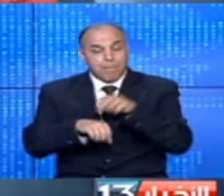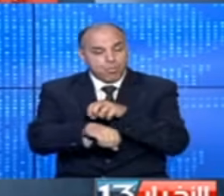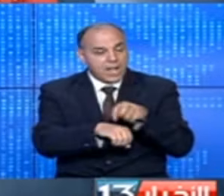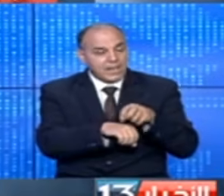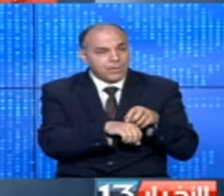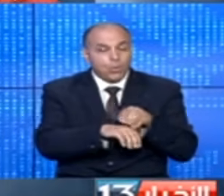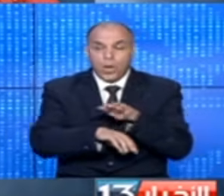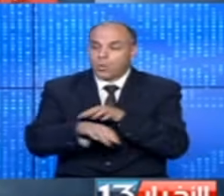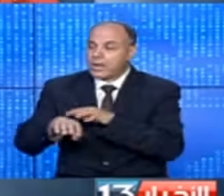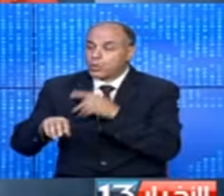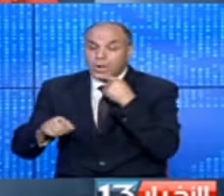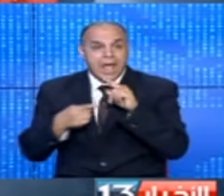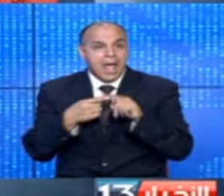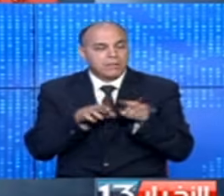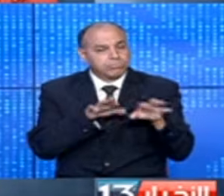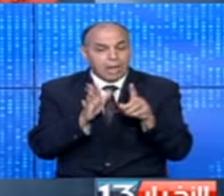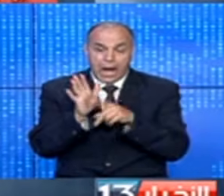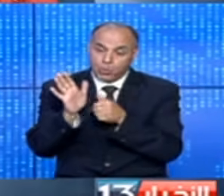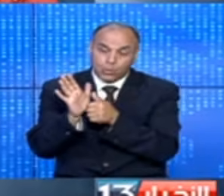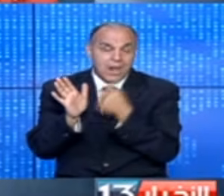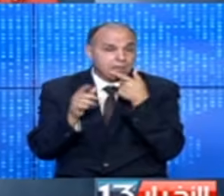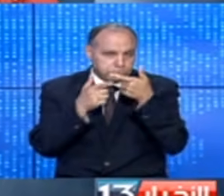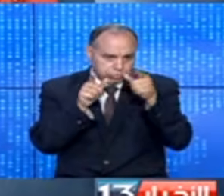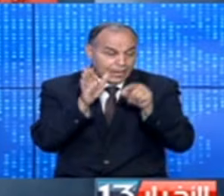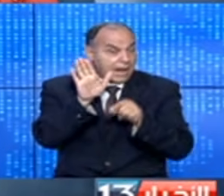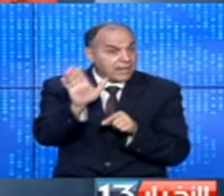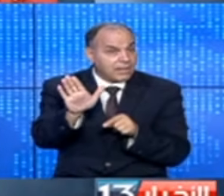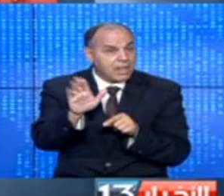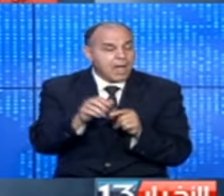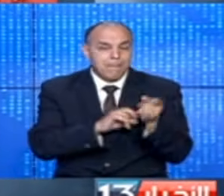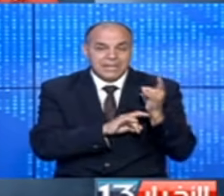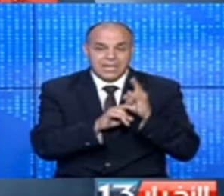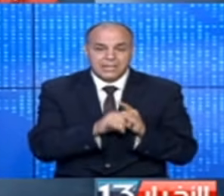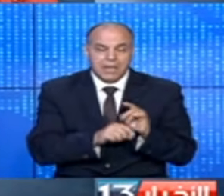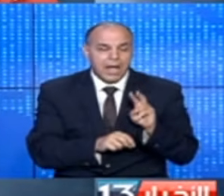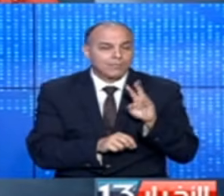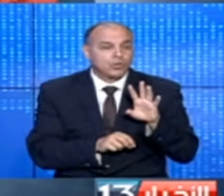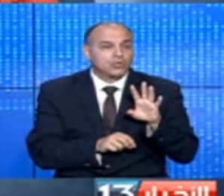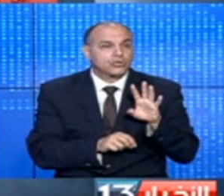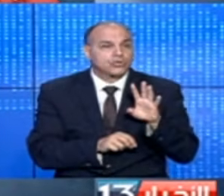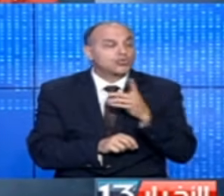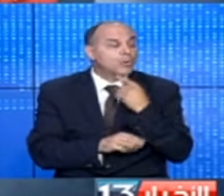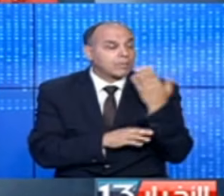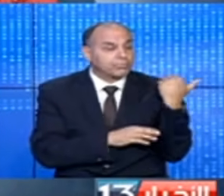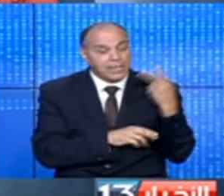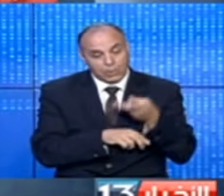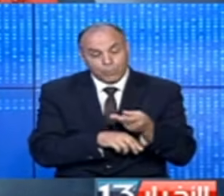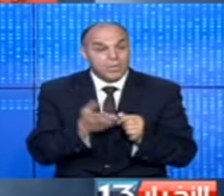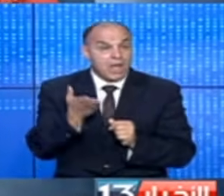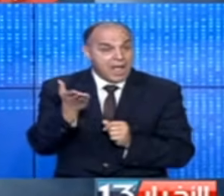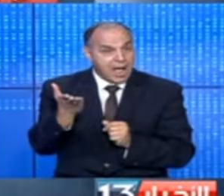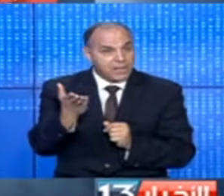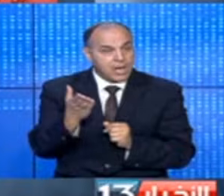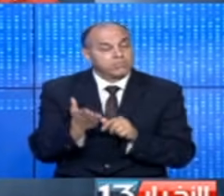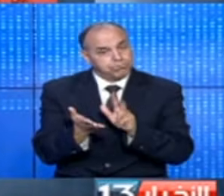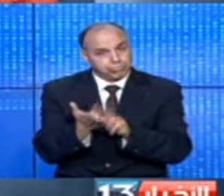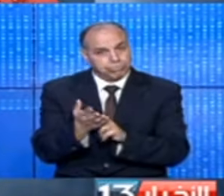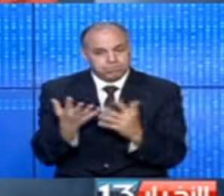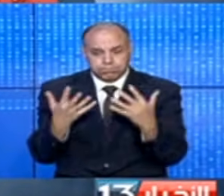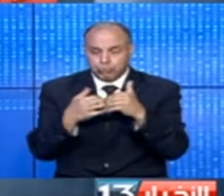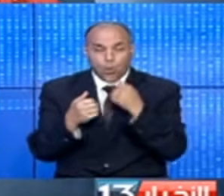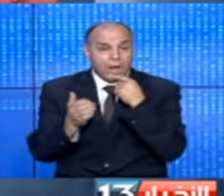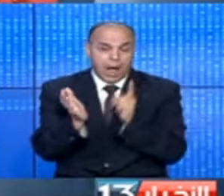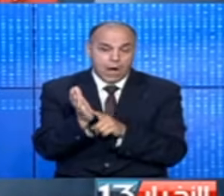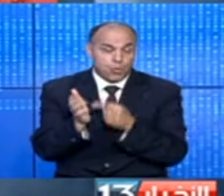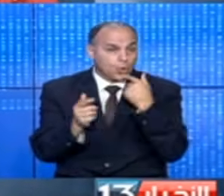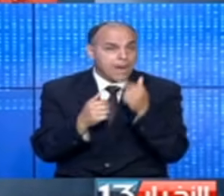المعتمديات والولايات حسب الإجراءات المعلن عنها بتاريخ 25 من جوان الجاري، اعتماد توحيد